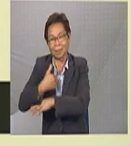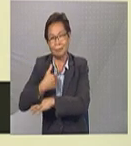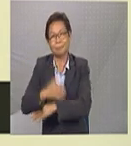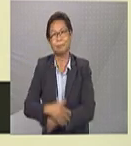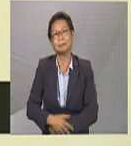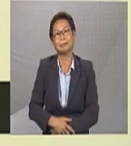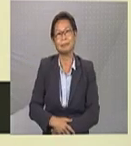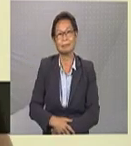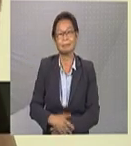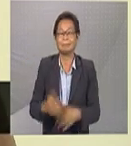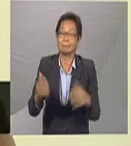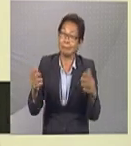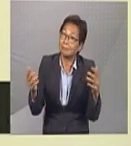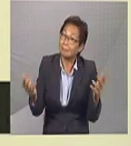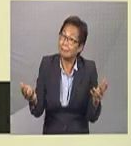pergerakan ini. Jadi